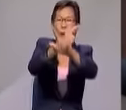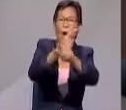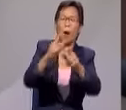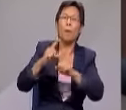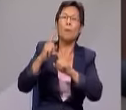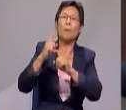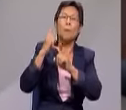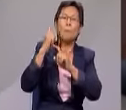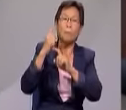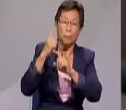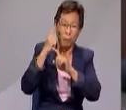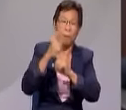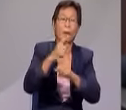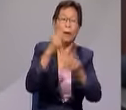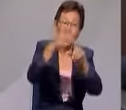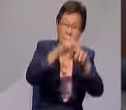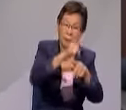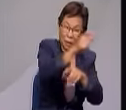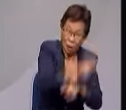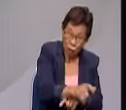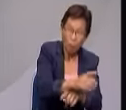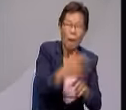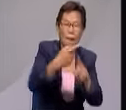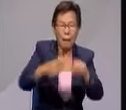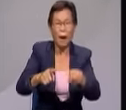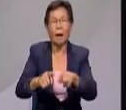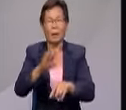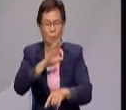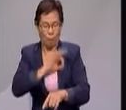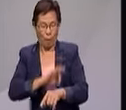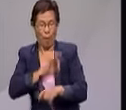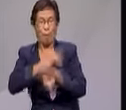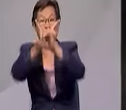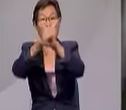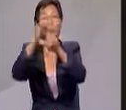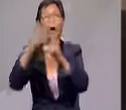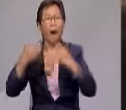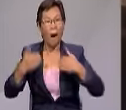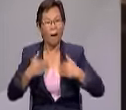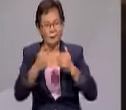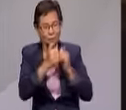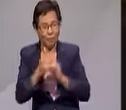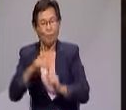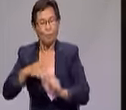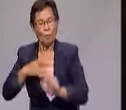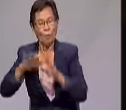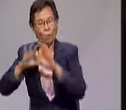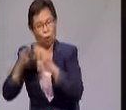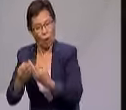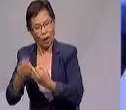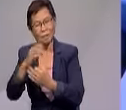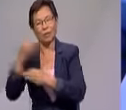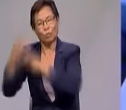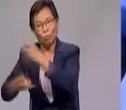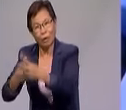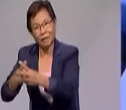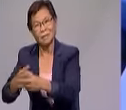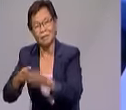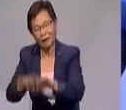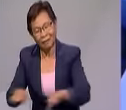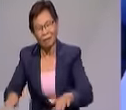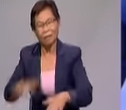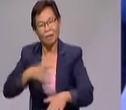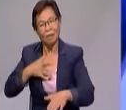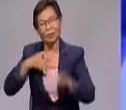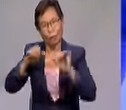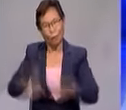diberikan bukan hanya kepada individu. Sebaliknya, kelebihan perlindungan tersebut turut sama dirasai keluarga dan waris mereka.